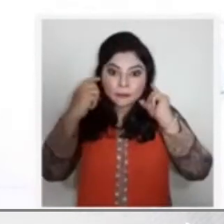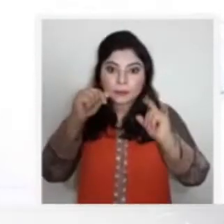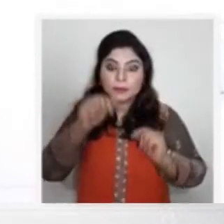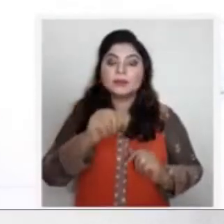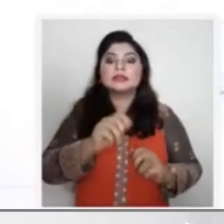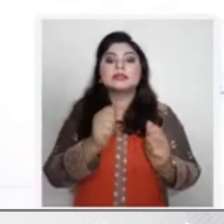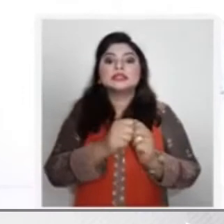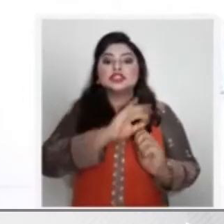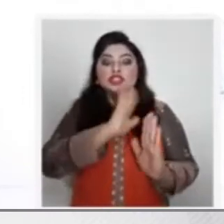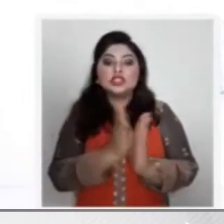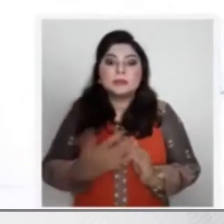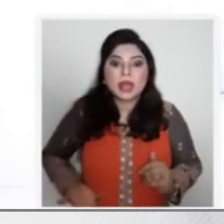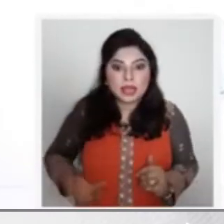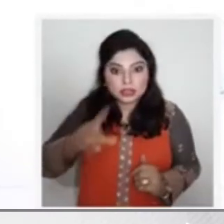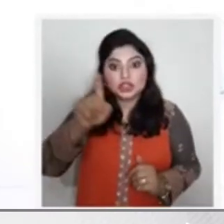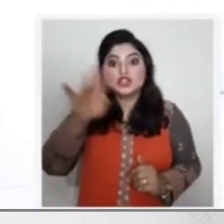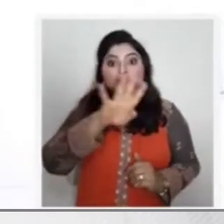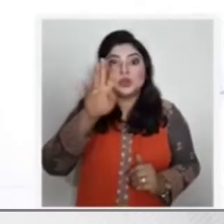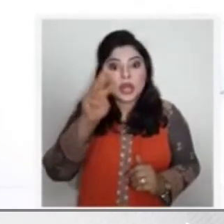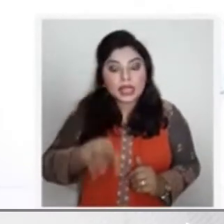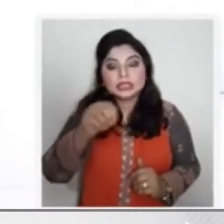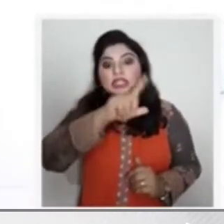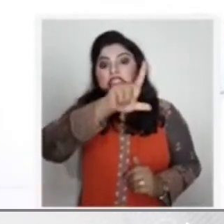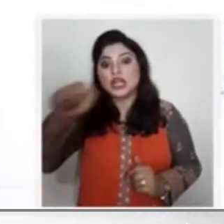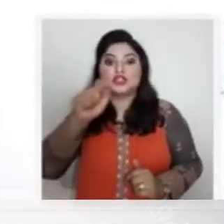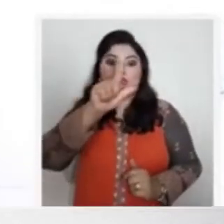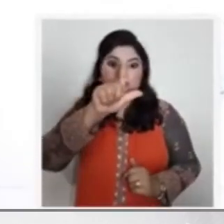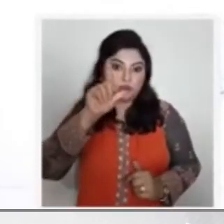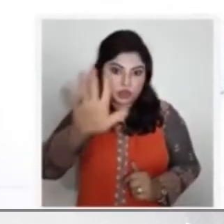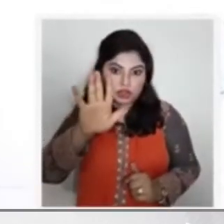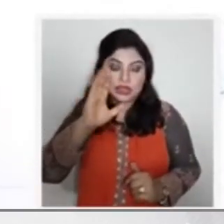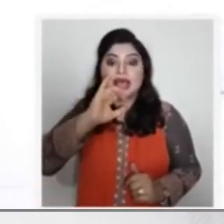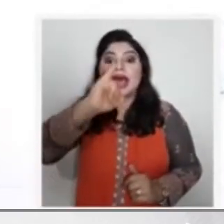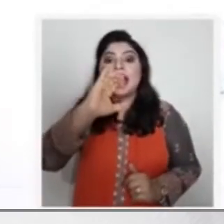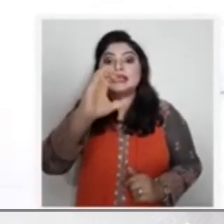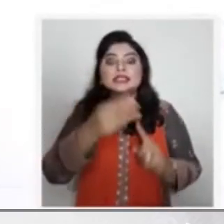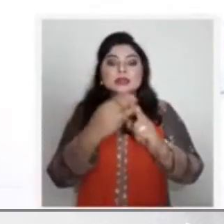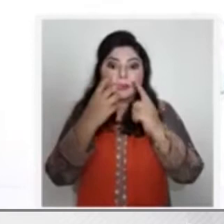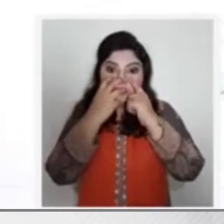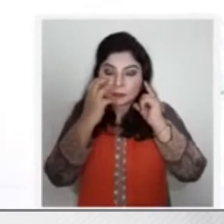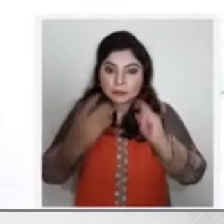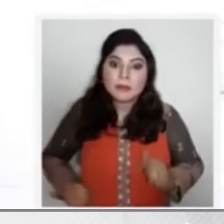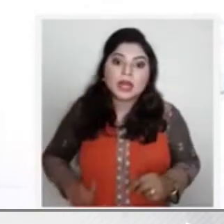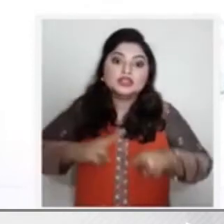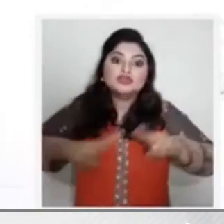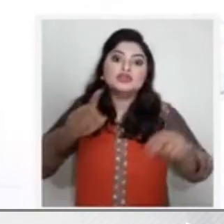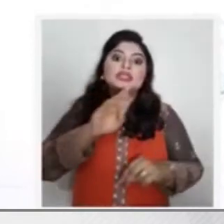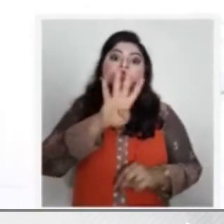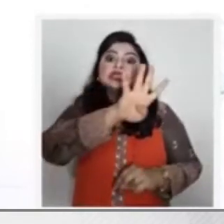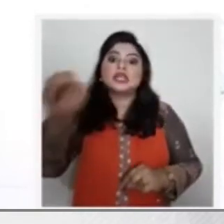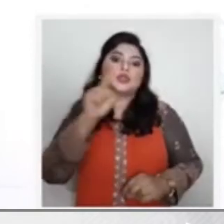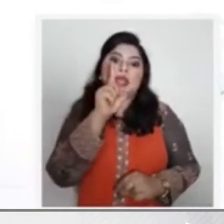ঢাকা মহানগরীতে আইসিইউ শয্যা ১৪৯টি, সারা দেশে সাধারণ বেড শয্যা সংখ্যা